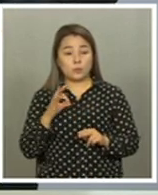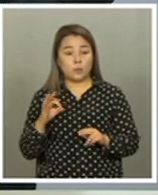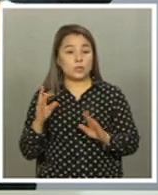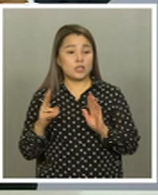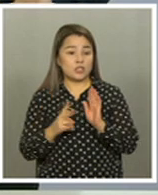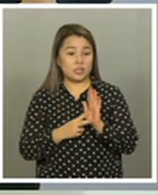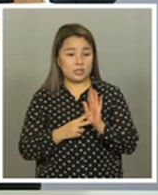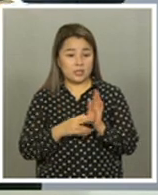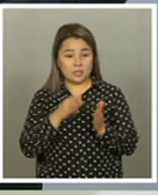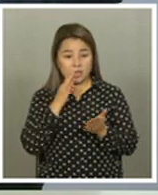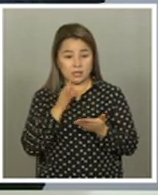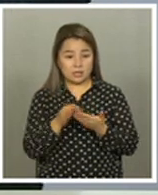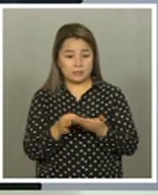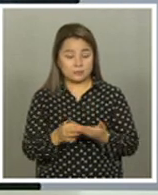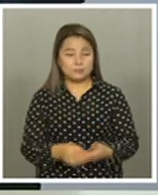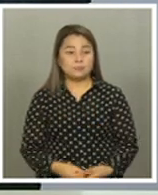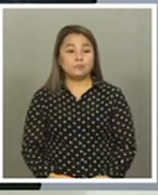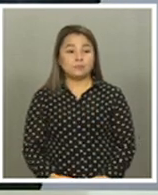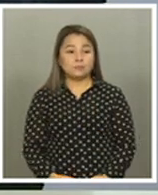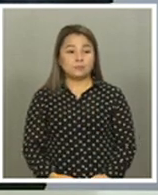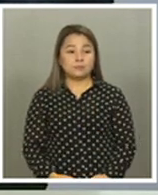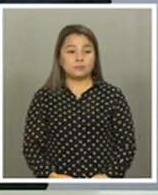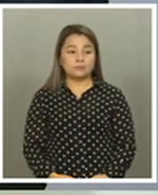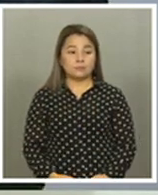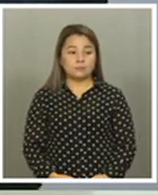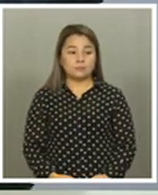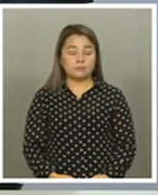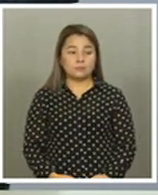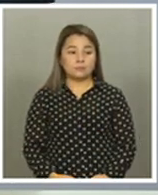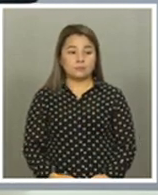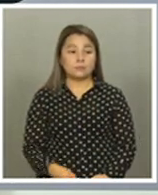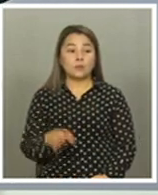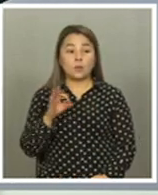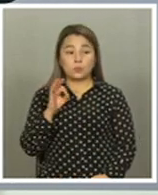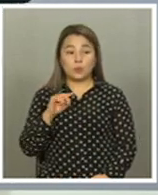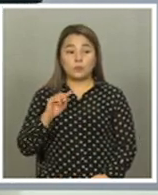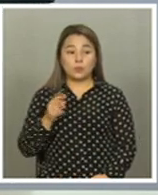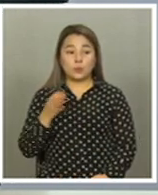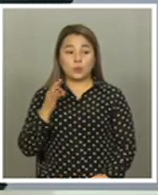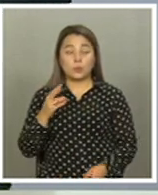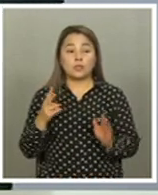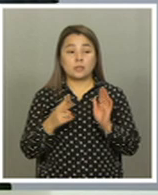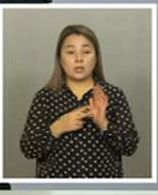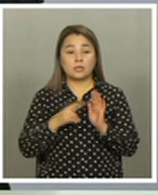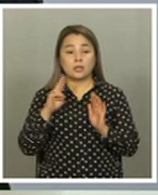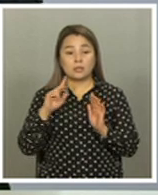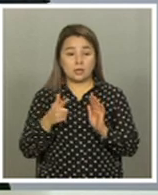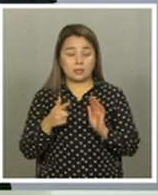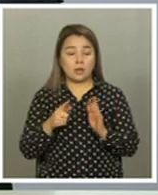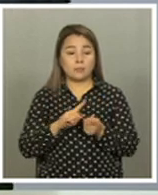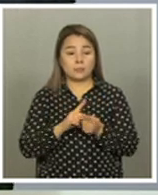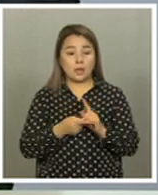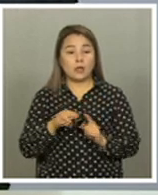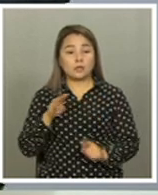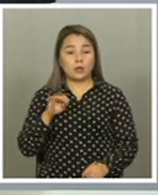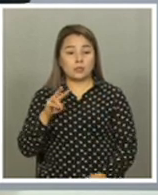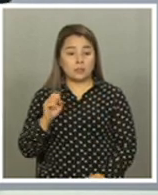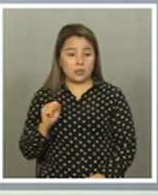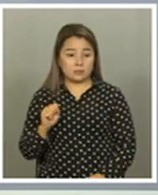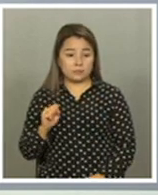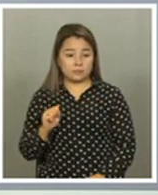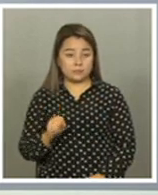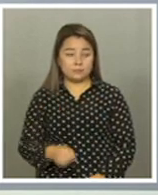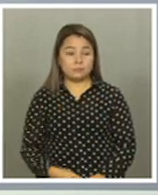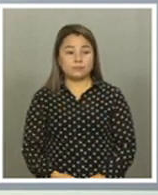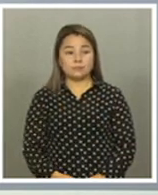0,107 центнер. Кестеге жазамыз. Енді осы 0,107 килограммды тоннаға айналдырамыз.